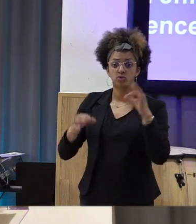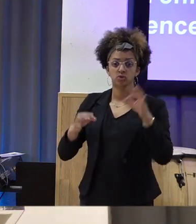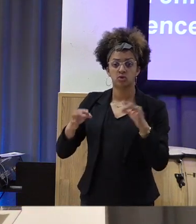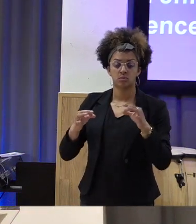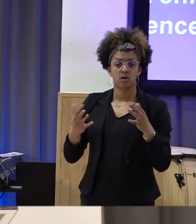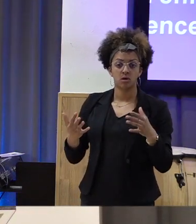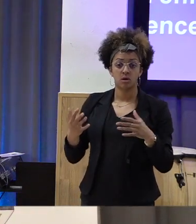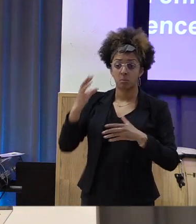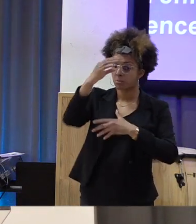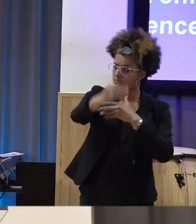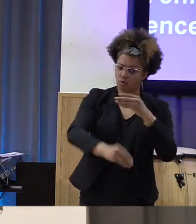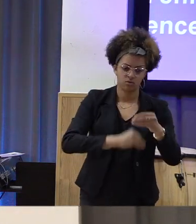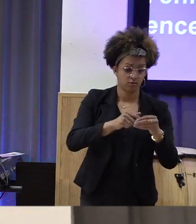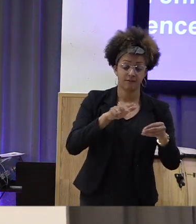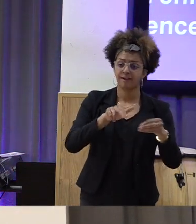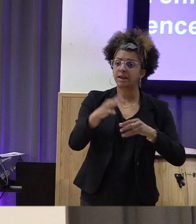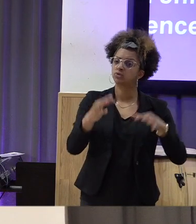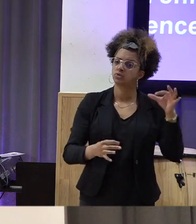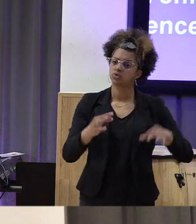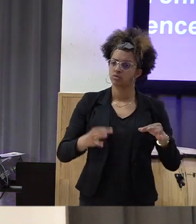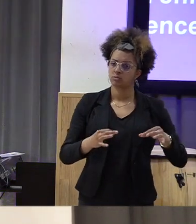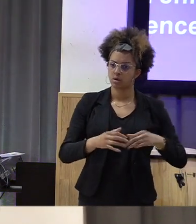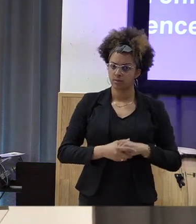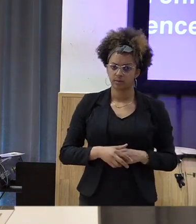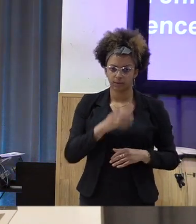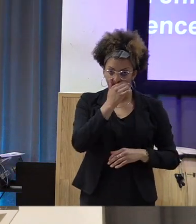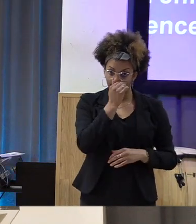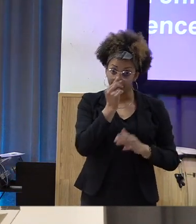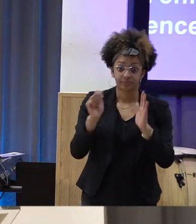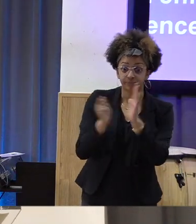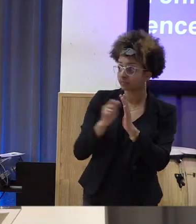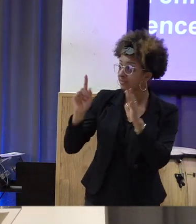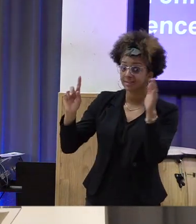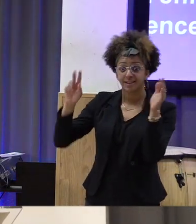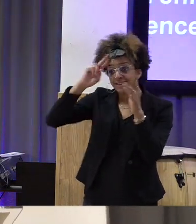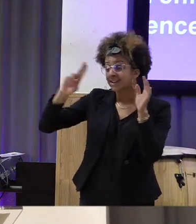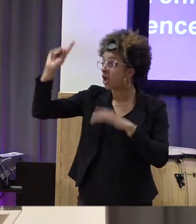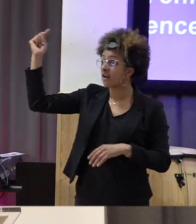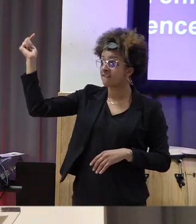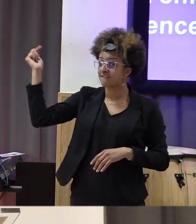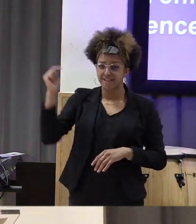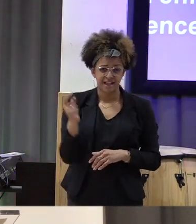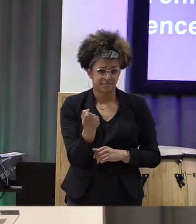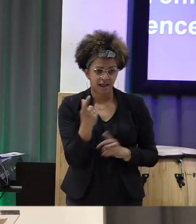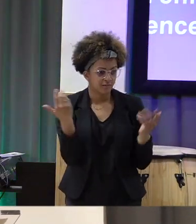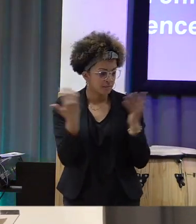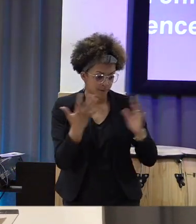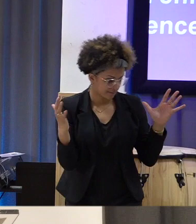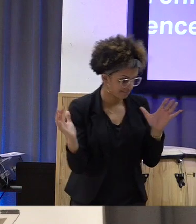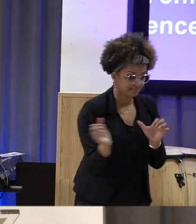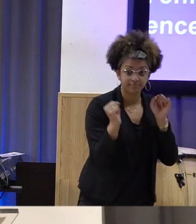pour le monde. Le jour du Seigneur vient comme un voleur dans la nuit. Aussi, les